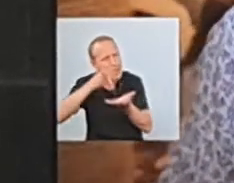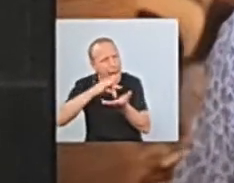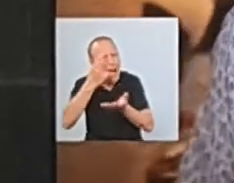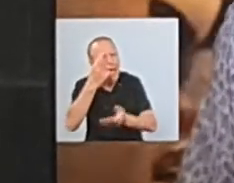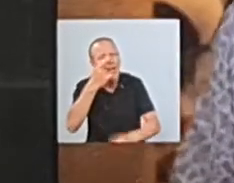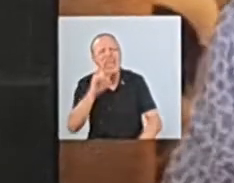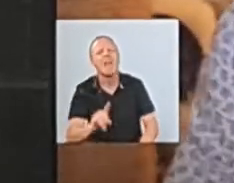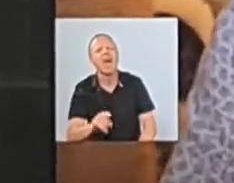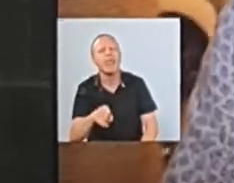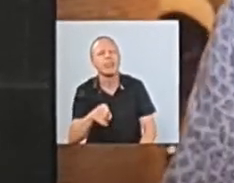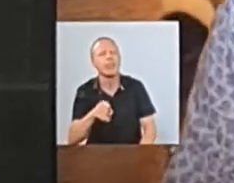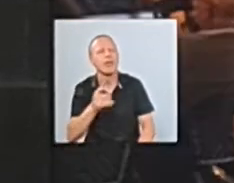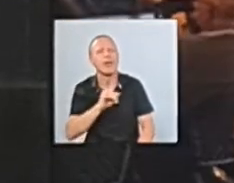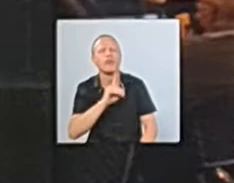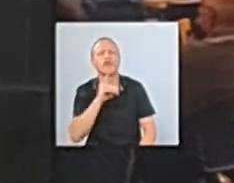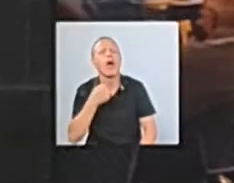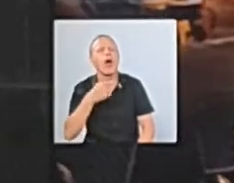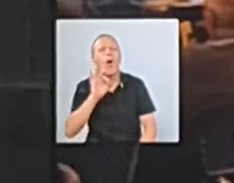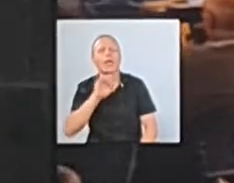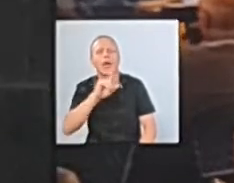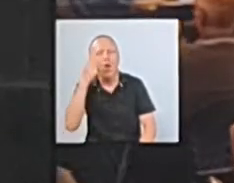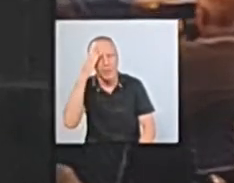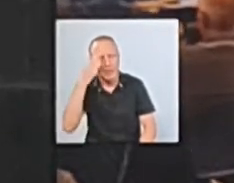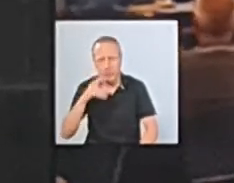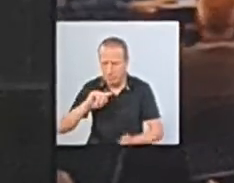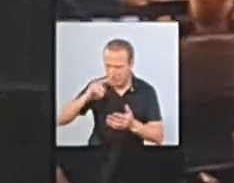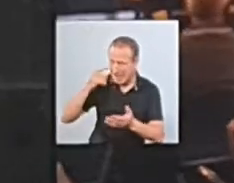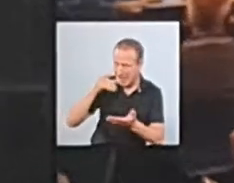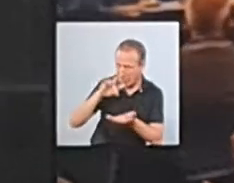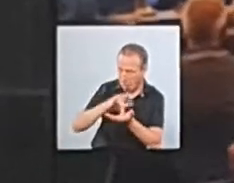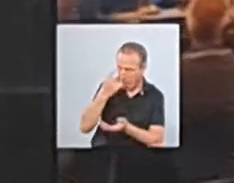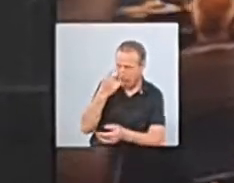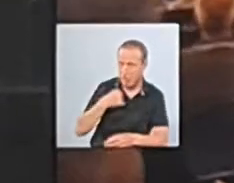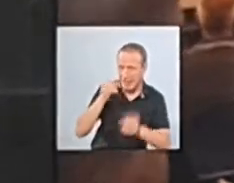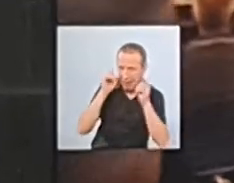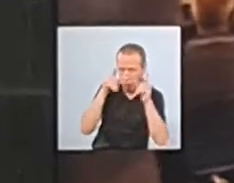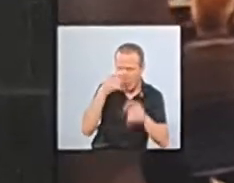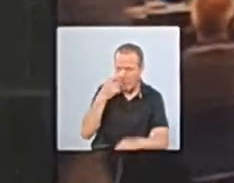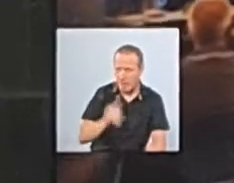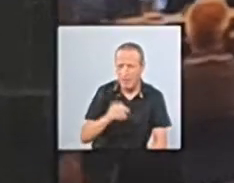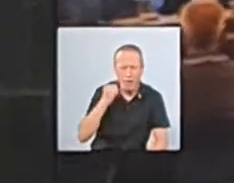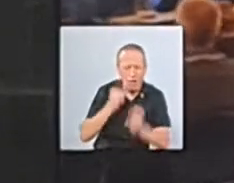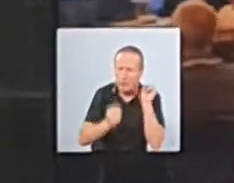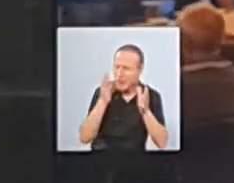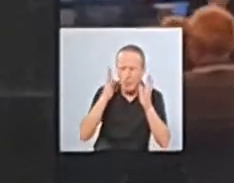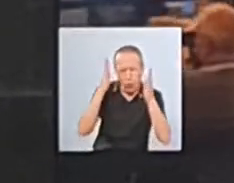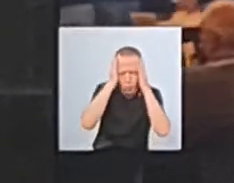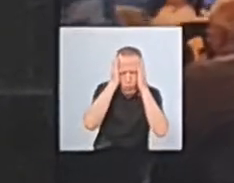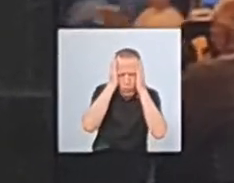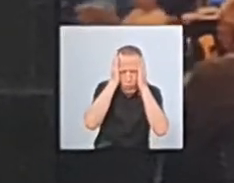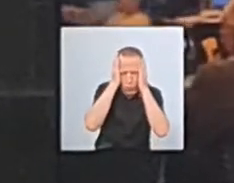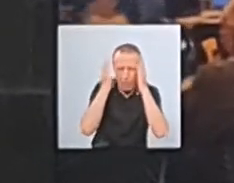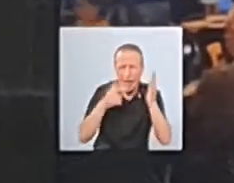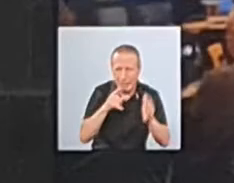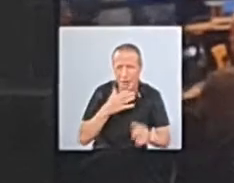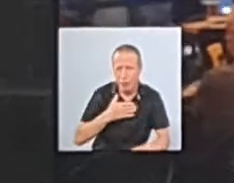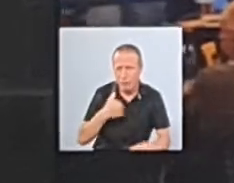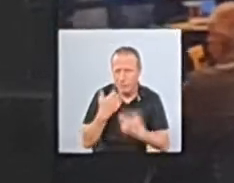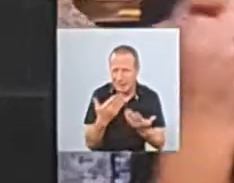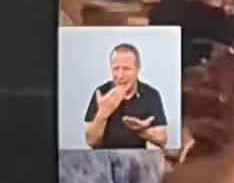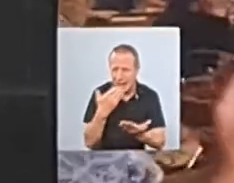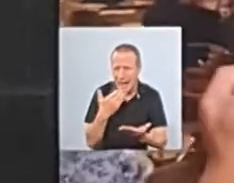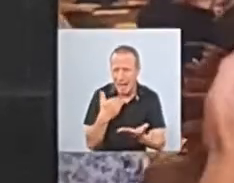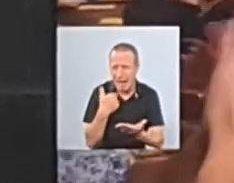סוד שאנחנו עדיין לא מכירים. יעד אחד שאני אפתיע אותך ביוון, זה קשה מאוד, יואו, אתה רוצה שאני אגלה את הסודות המקצועיים